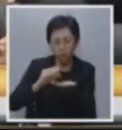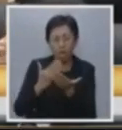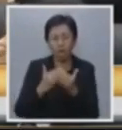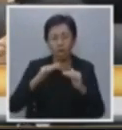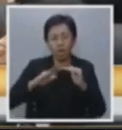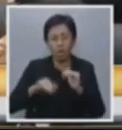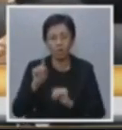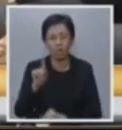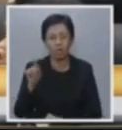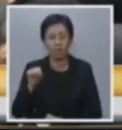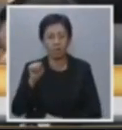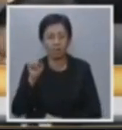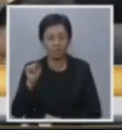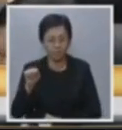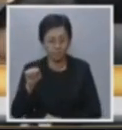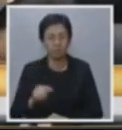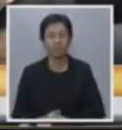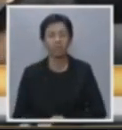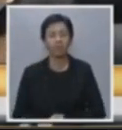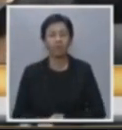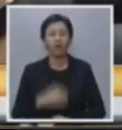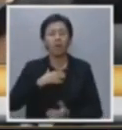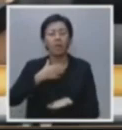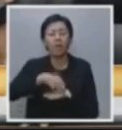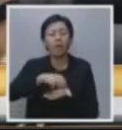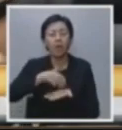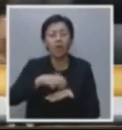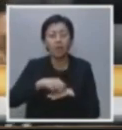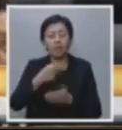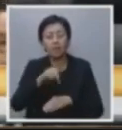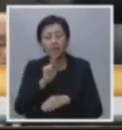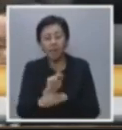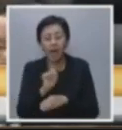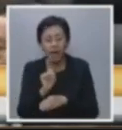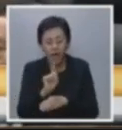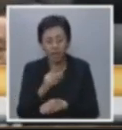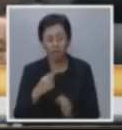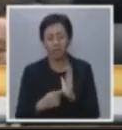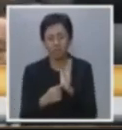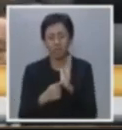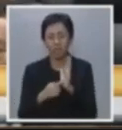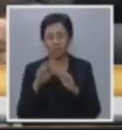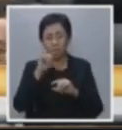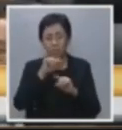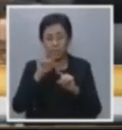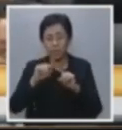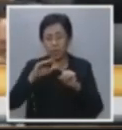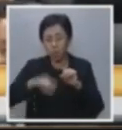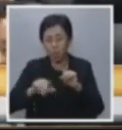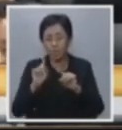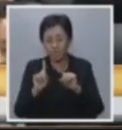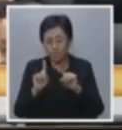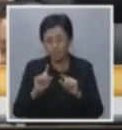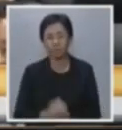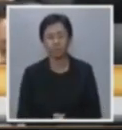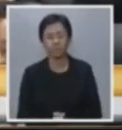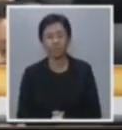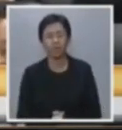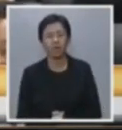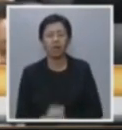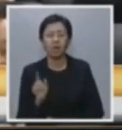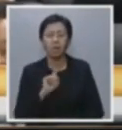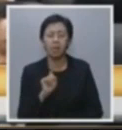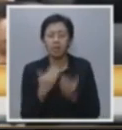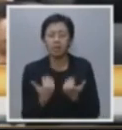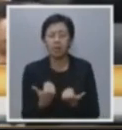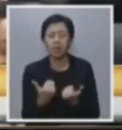1% ซึ่งก็ต้องขอเรียนท่านประธานนะครับว่าเป็นการเสนอในเชิงสัญลักษณ์เพราะถ้าดูตามสภาวะการปัจจุบันจ